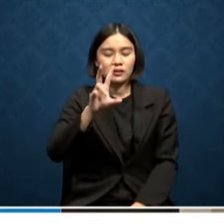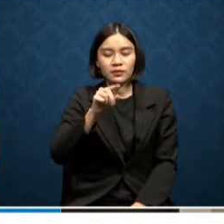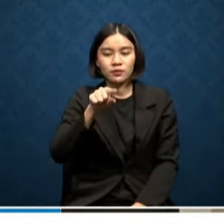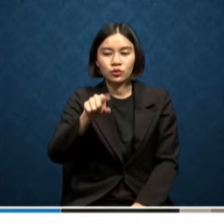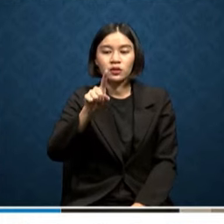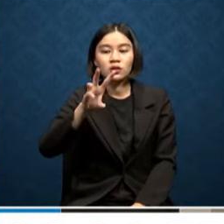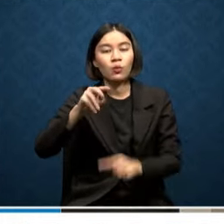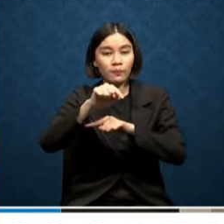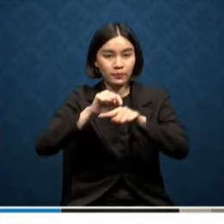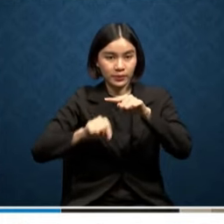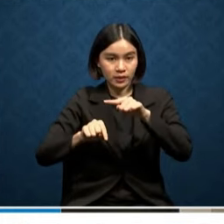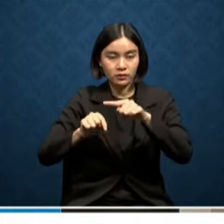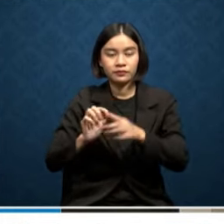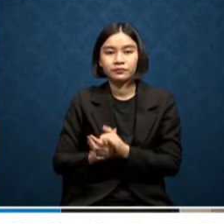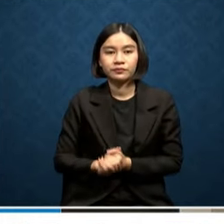30.16% นะคะ